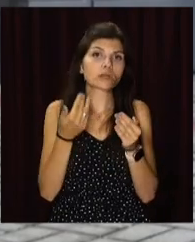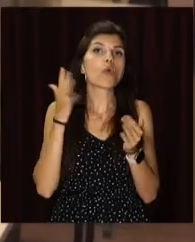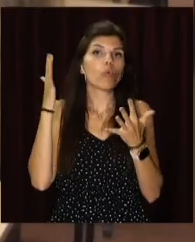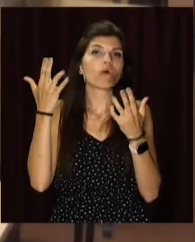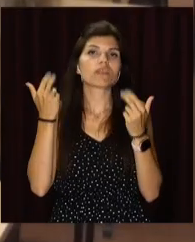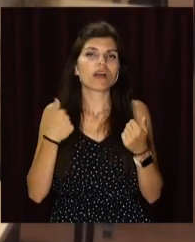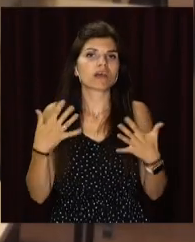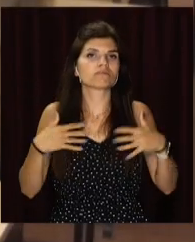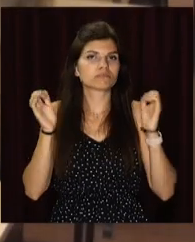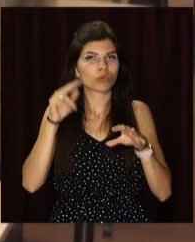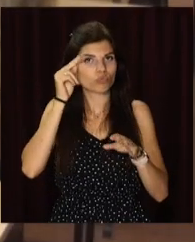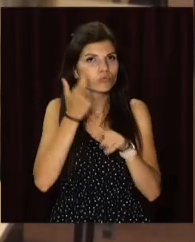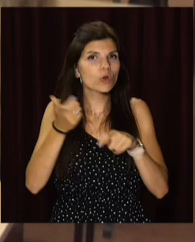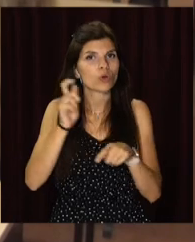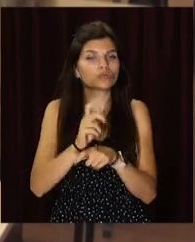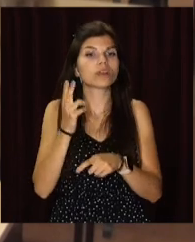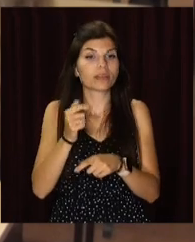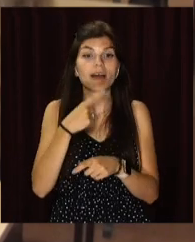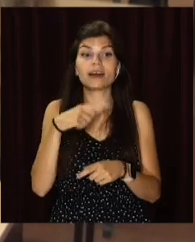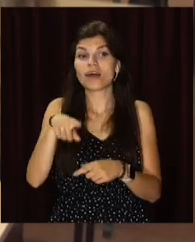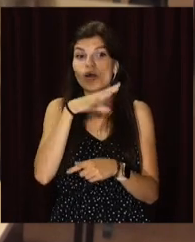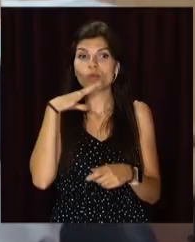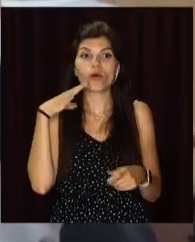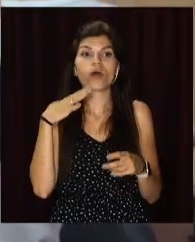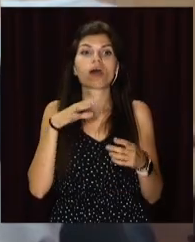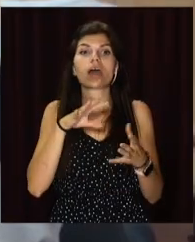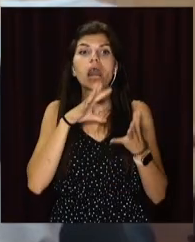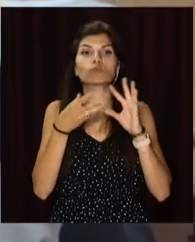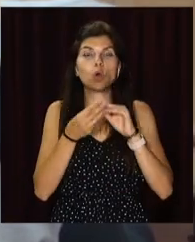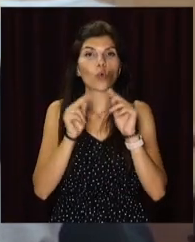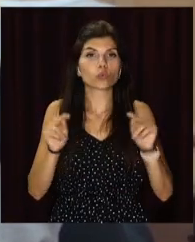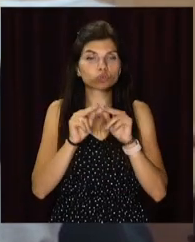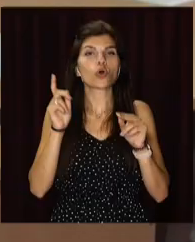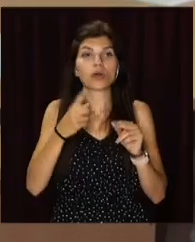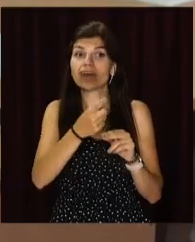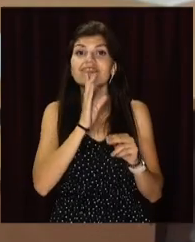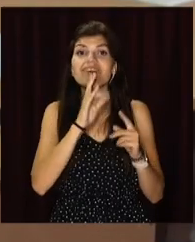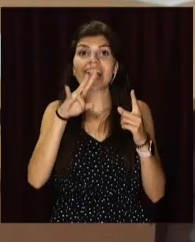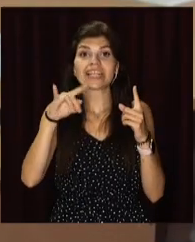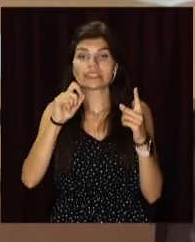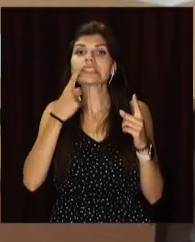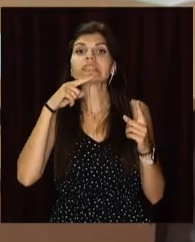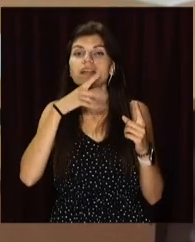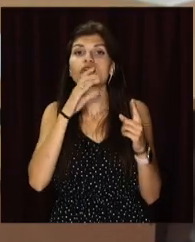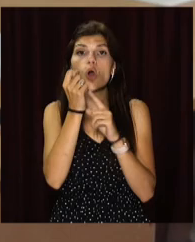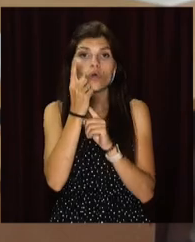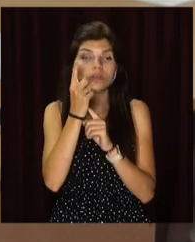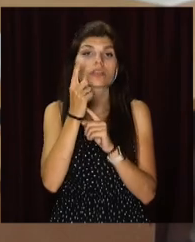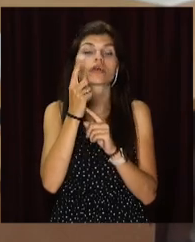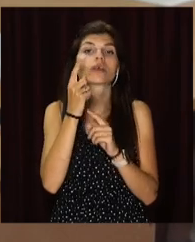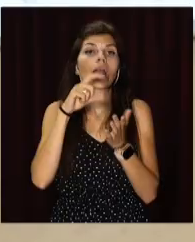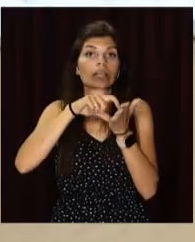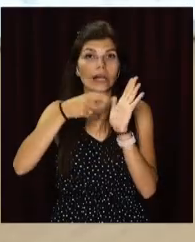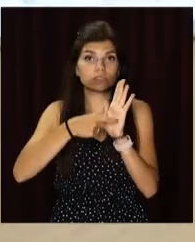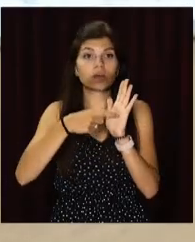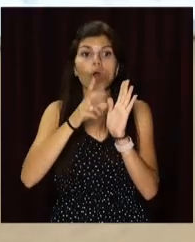гуляла. Результатом своєї випускниці задоволені і її вчителі. Тим більше, що Ліза – єдина серед 11-класників 57-ї школи,